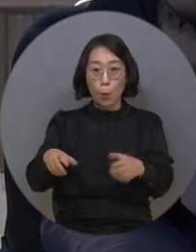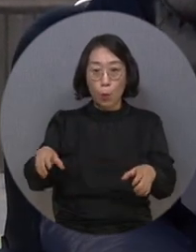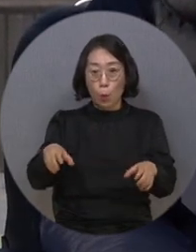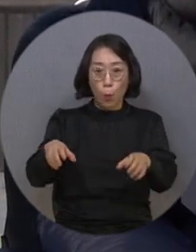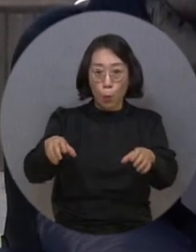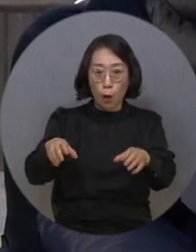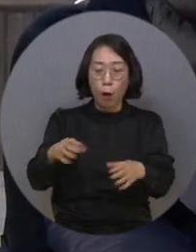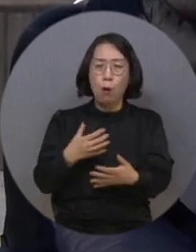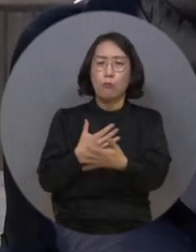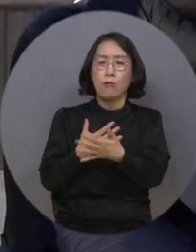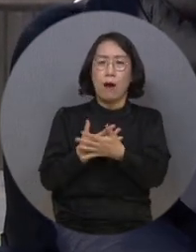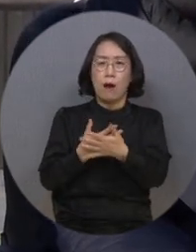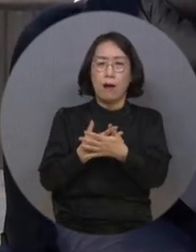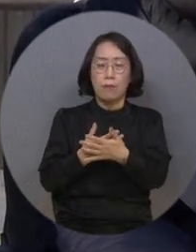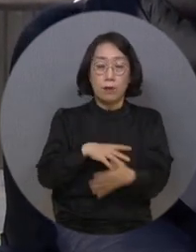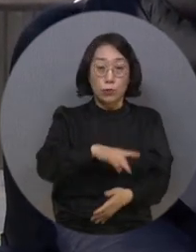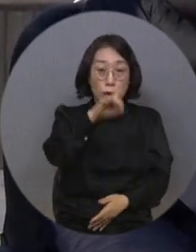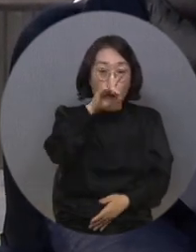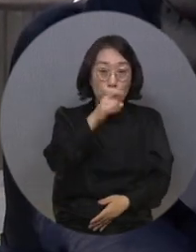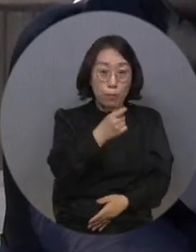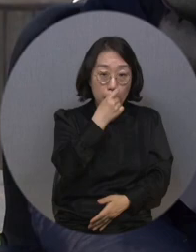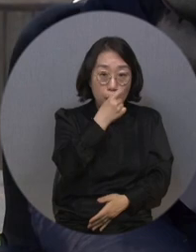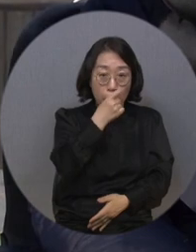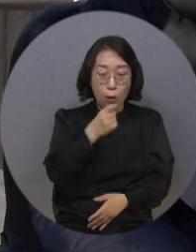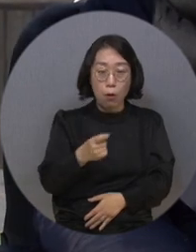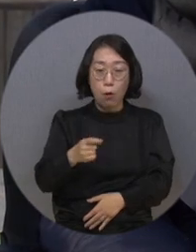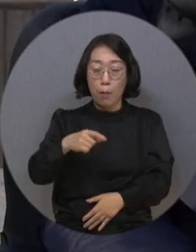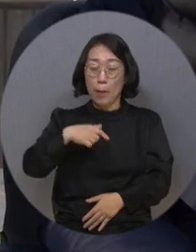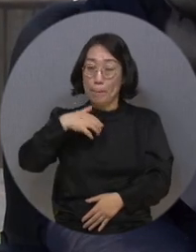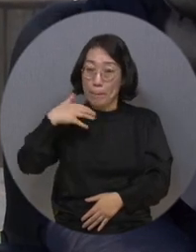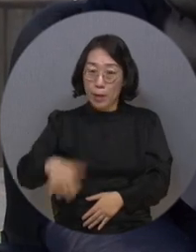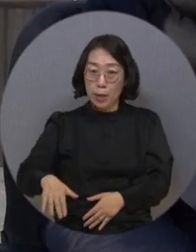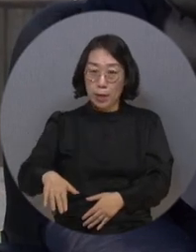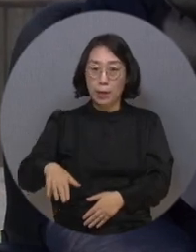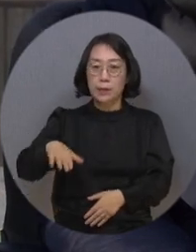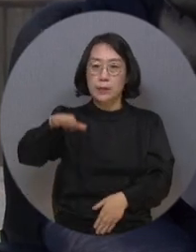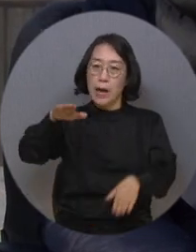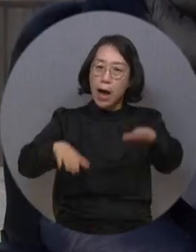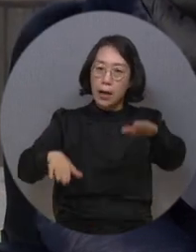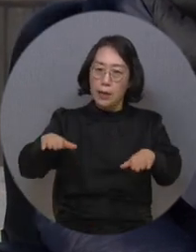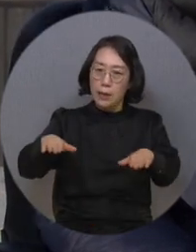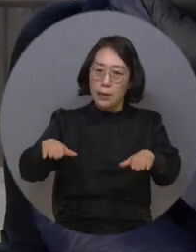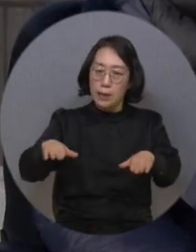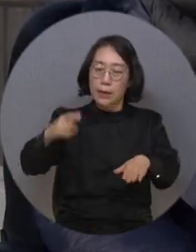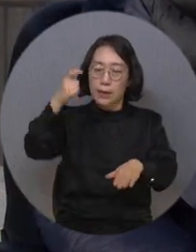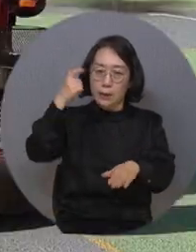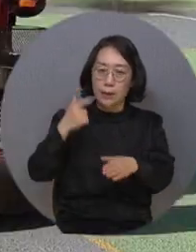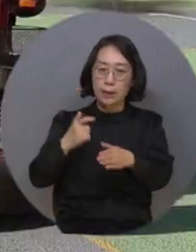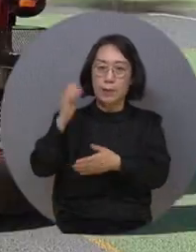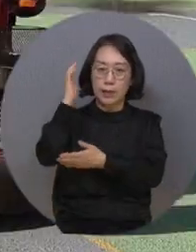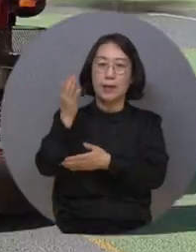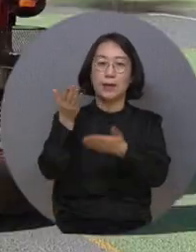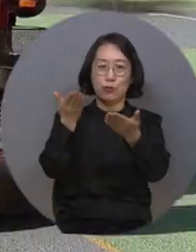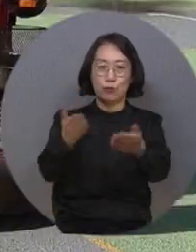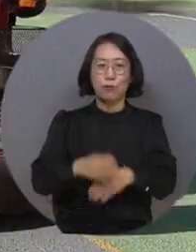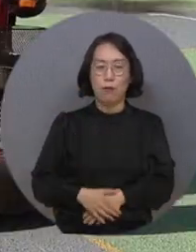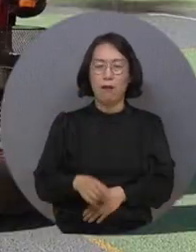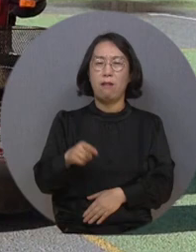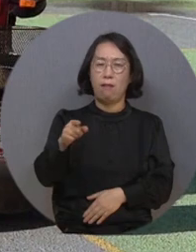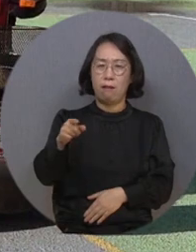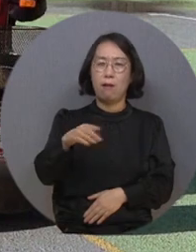받아보고 네. 받기 전과 후의 소감을 정말 정확하게 얘기할 수 있을 것 같아요. 예. 역시 바른